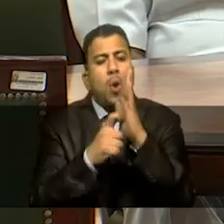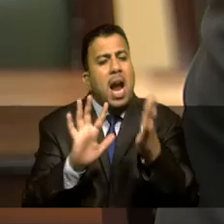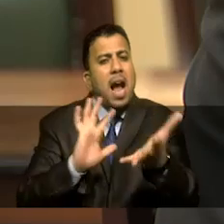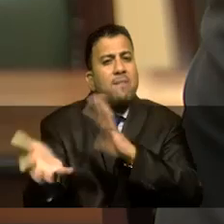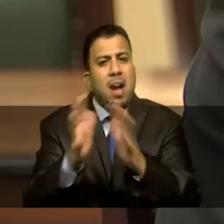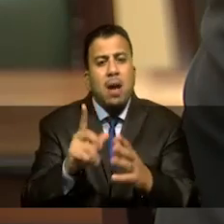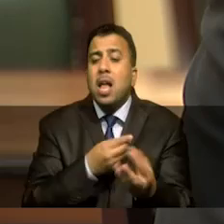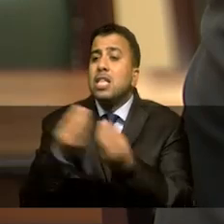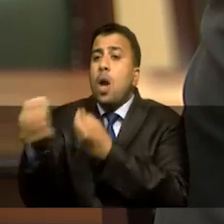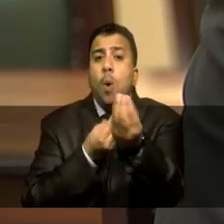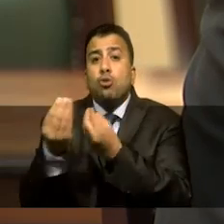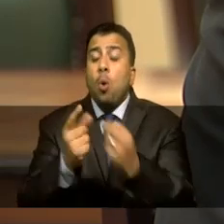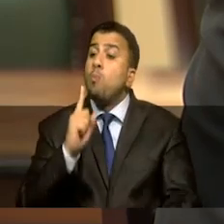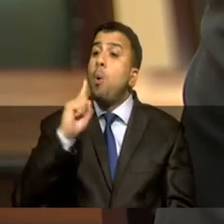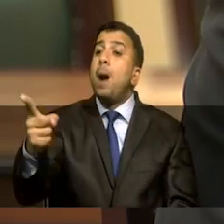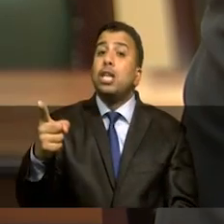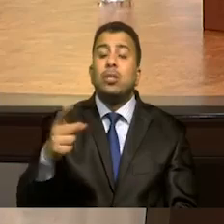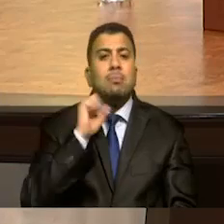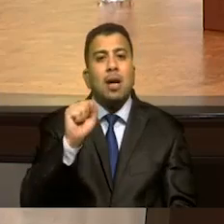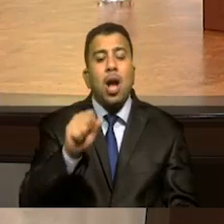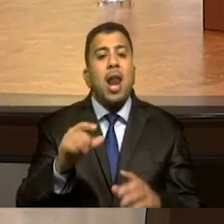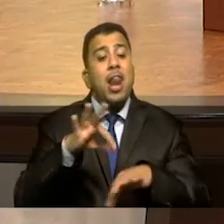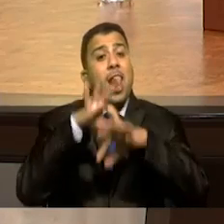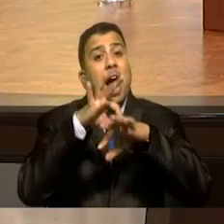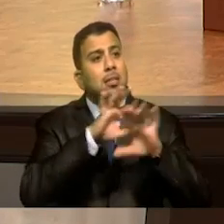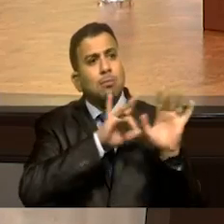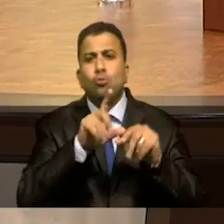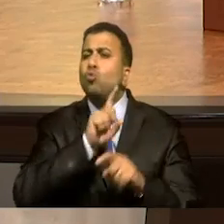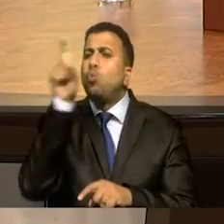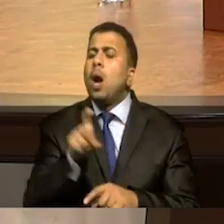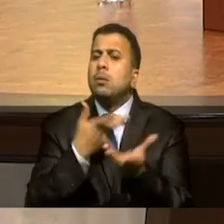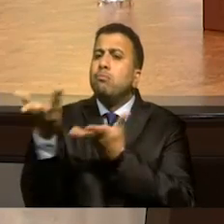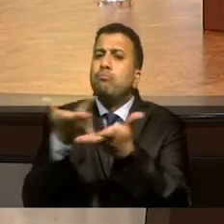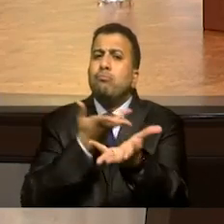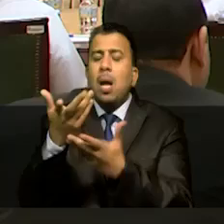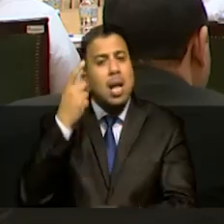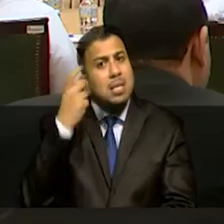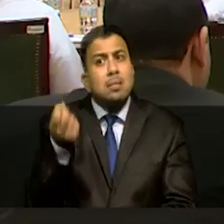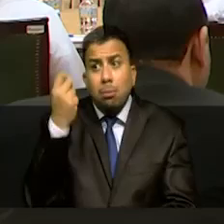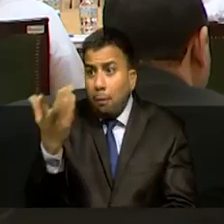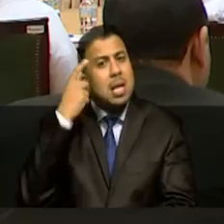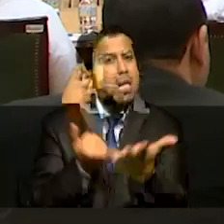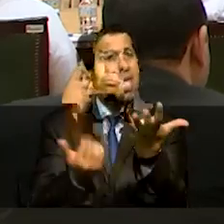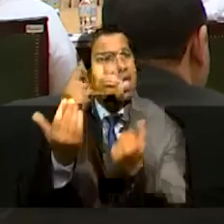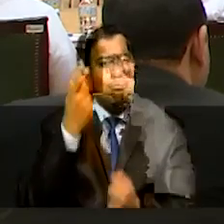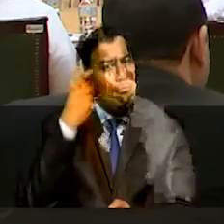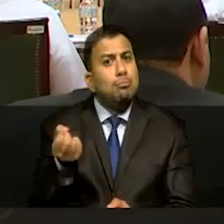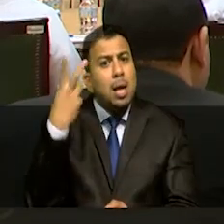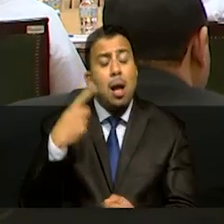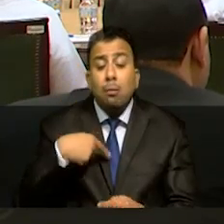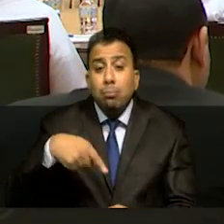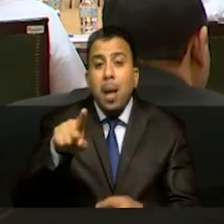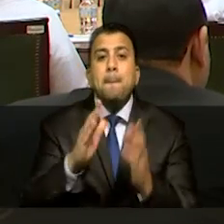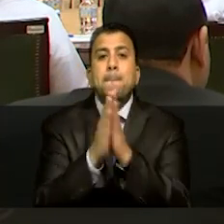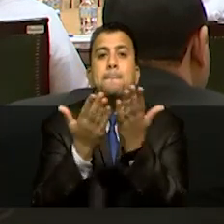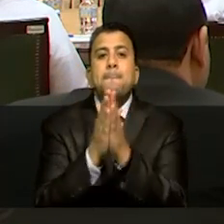وإتاحة التواصل المباشر بين المجلس والجمهور بجانب استقبال المقترحات والآراء طوال